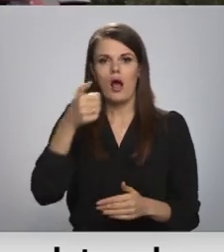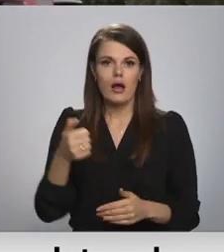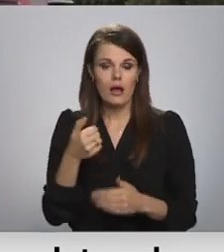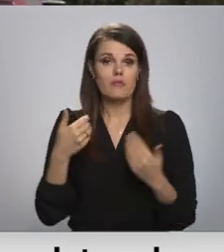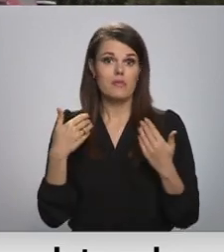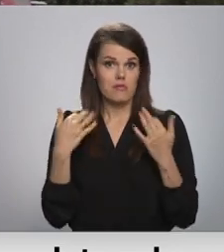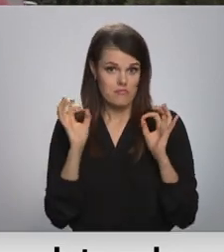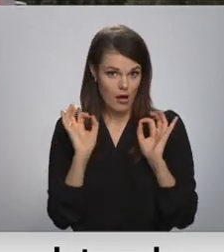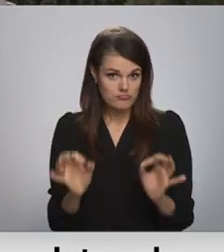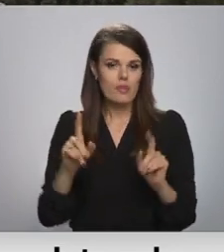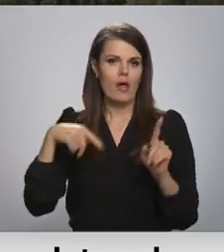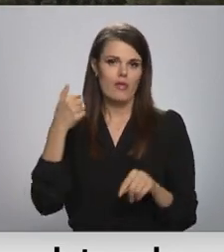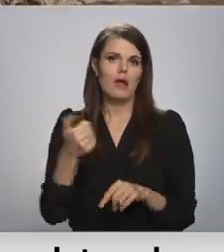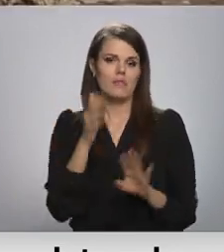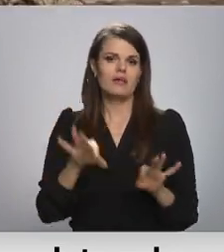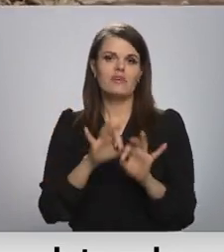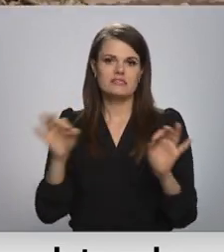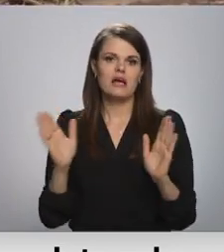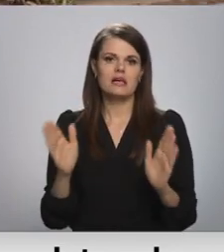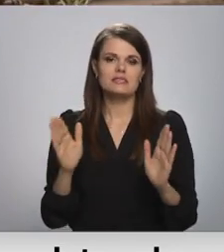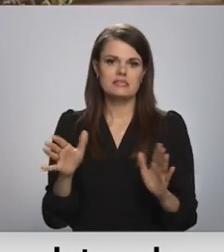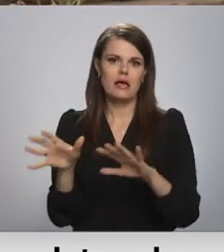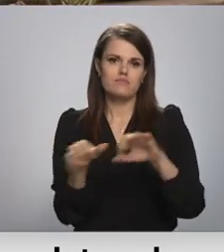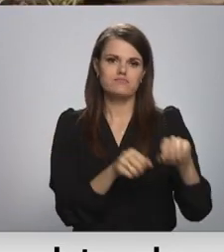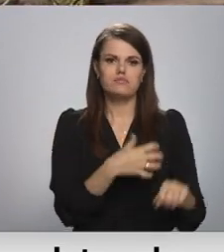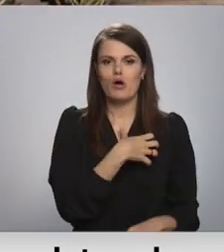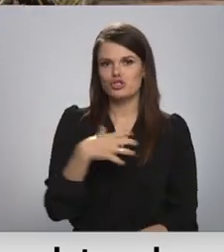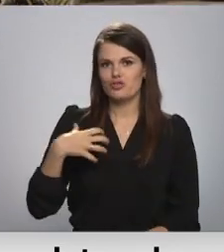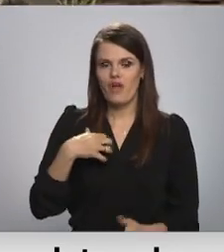jau nākamajā gadā varētu sākties šo ceļu pārņemšana. Jānis Pruģis Cinis, Aigars Breč, TV Kurzeme.